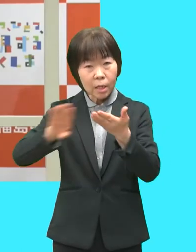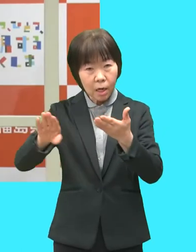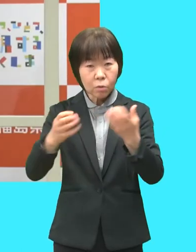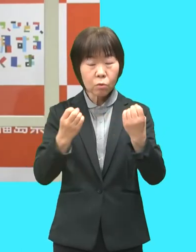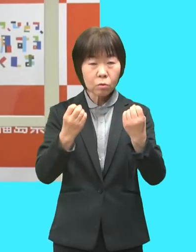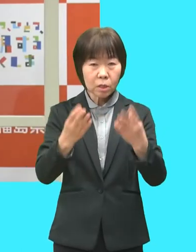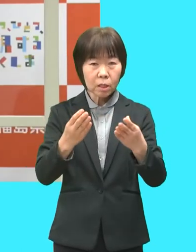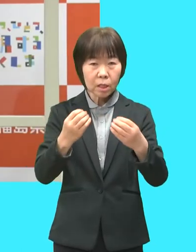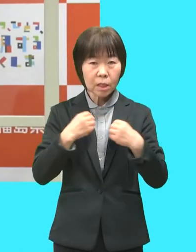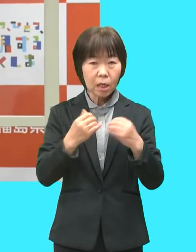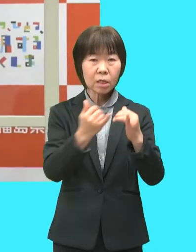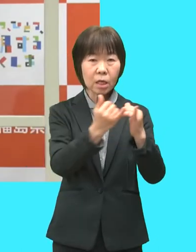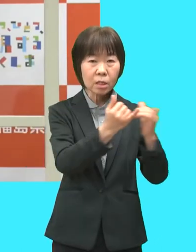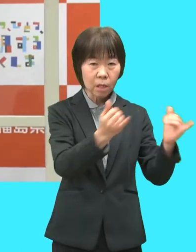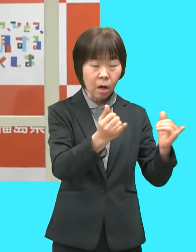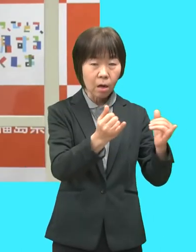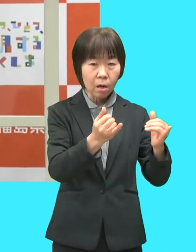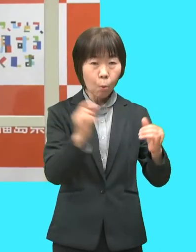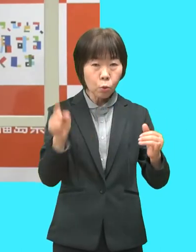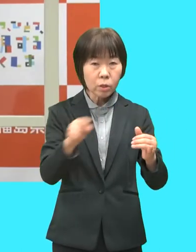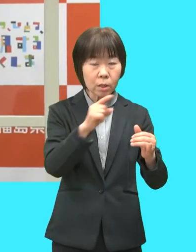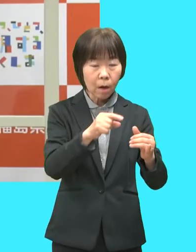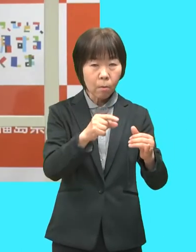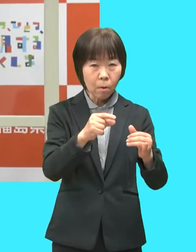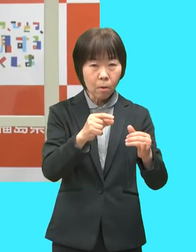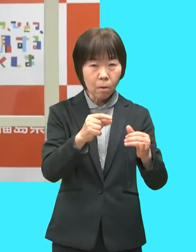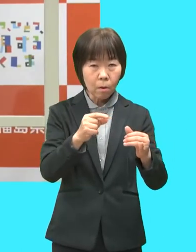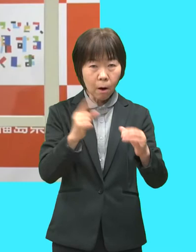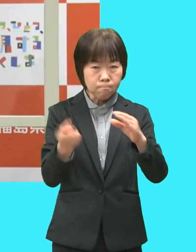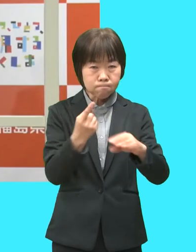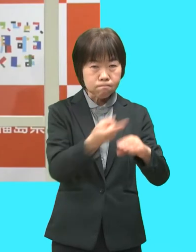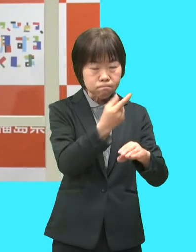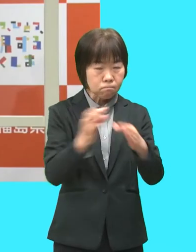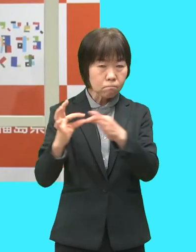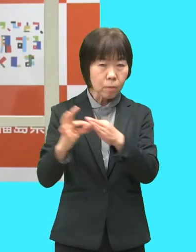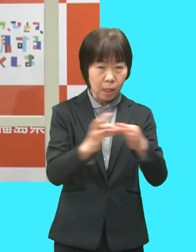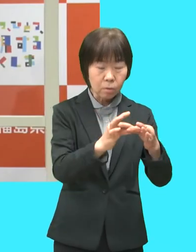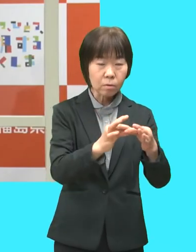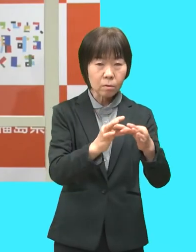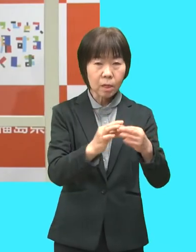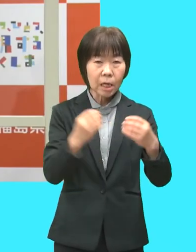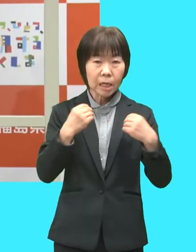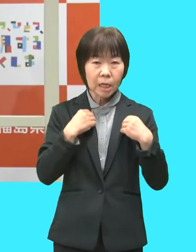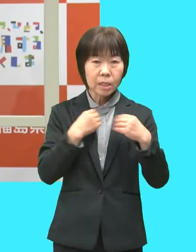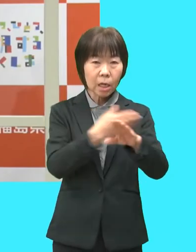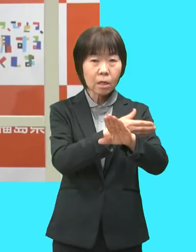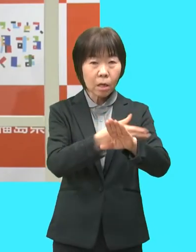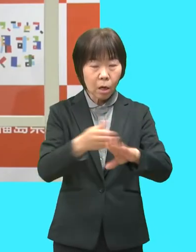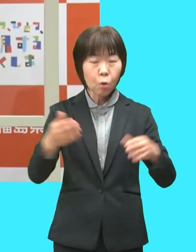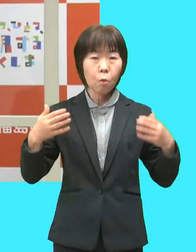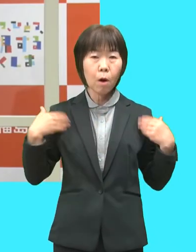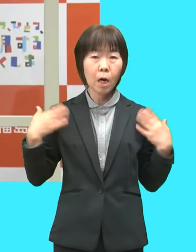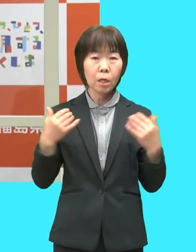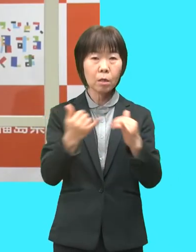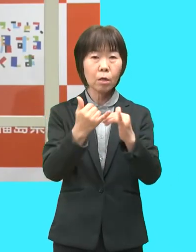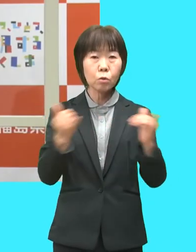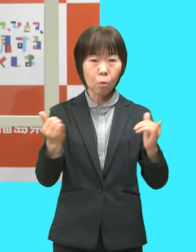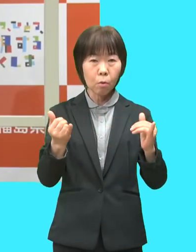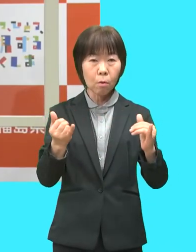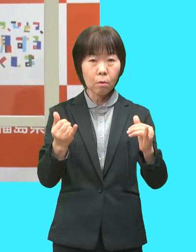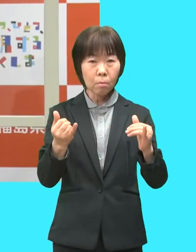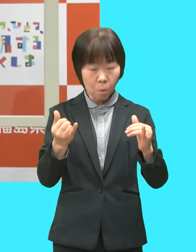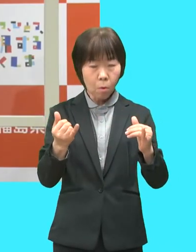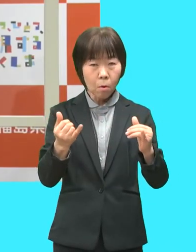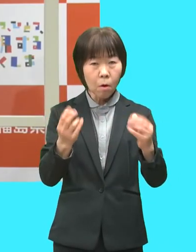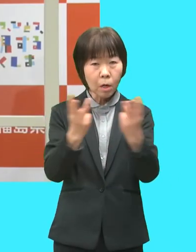染者がどちらも継続して確認されるとともに感染経路不明者の割合も増加